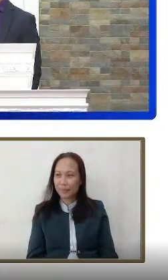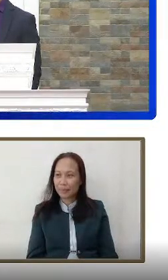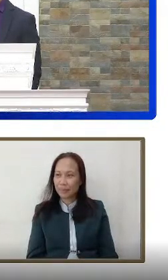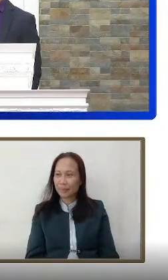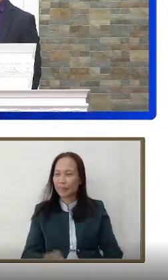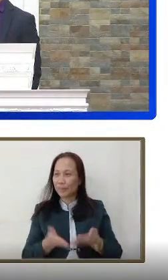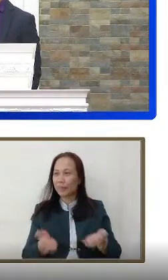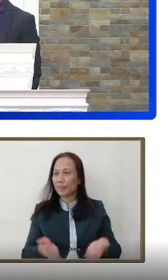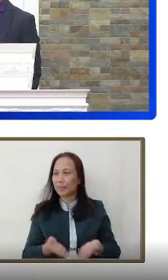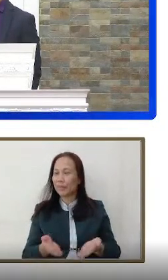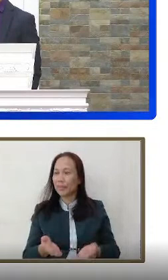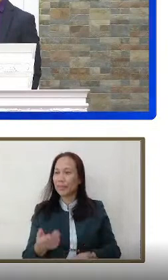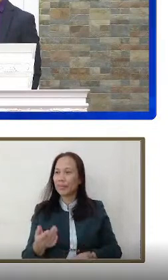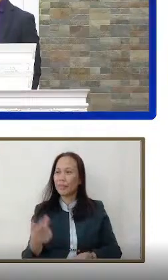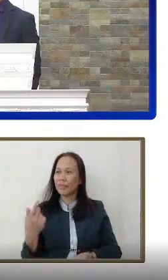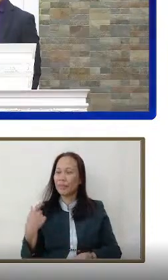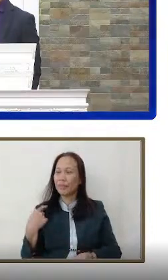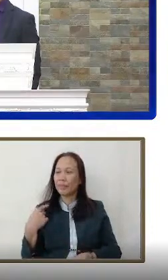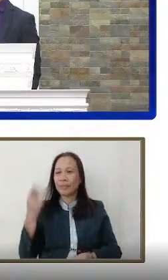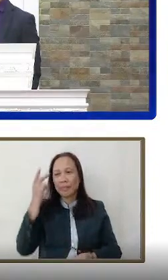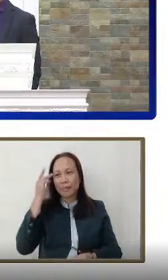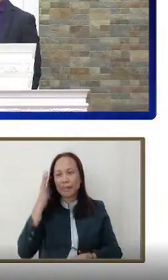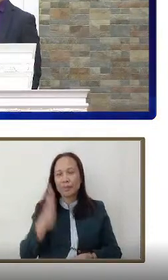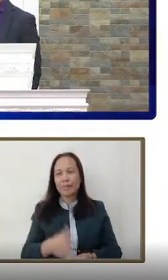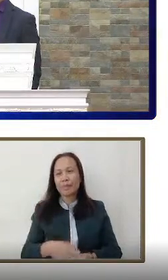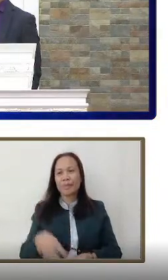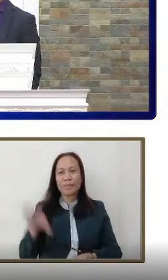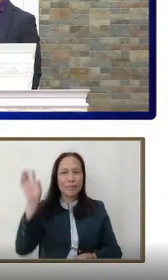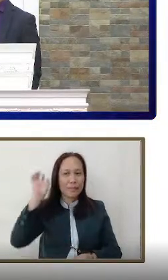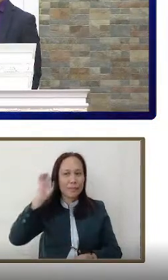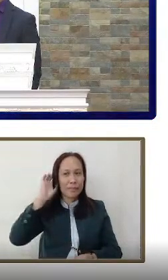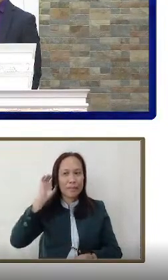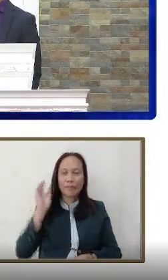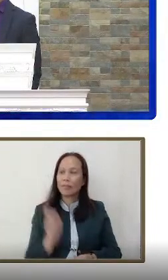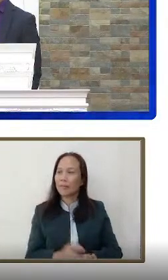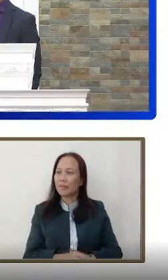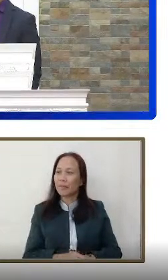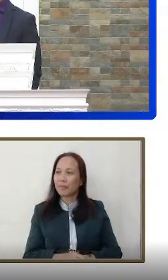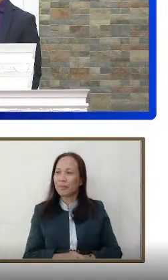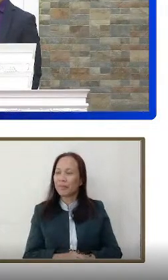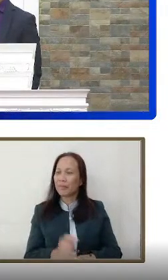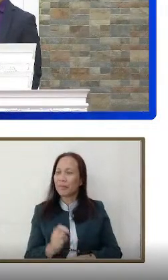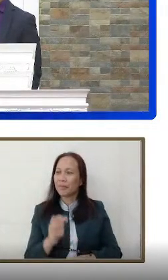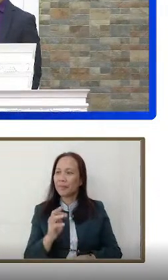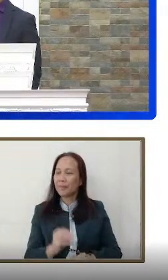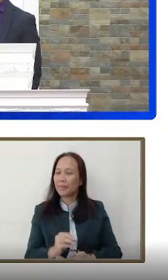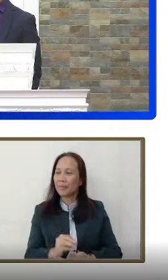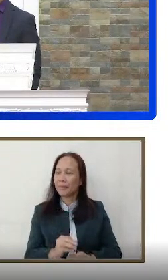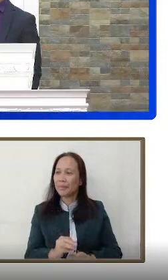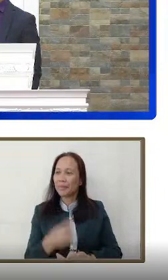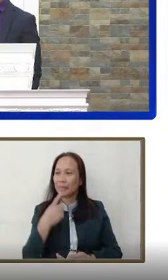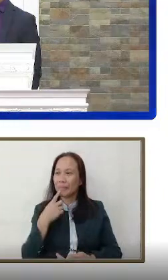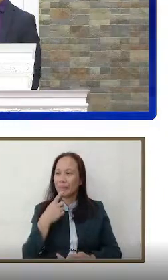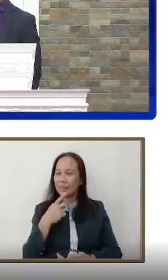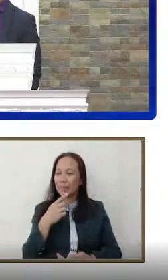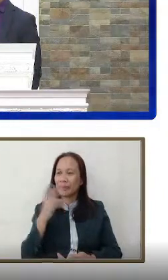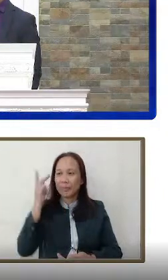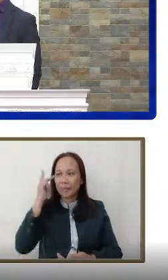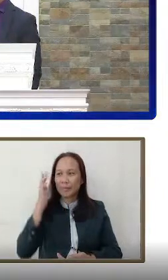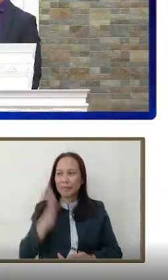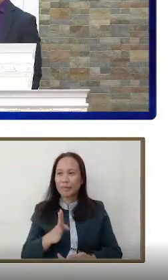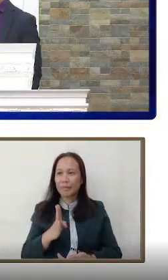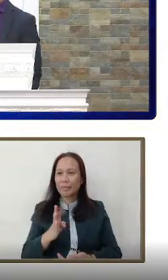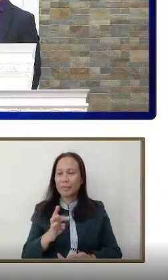Nandito yung mga pastor. So, at least, naririnig nila. So, sabi ni Pastor Bernard, darating daw